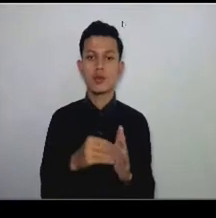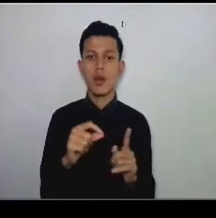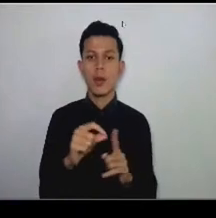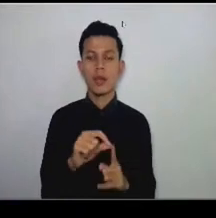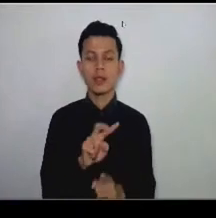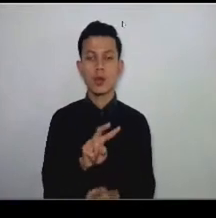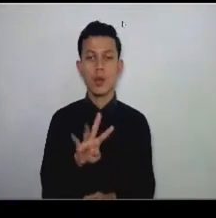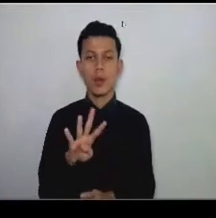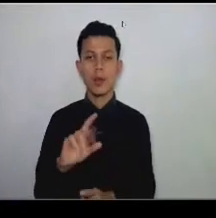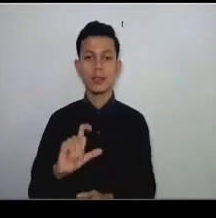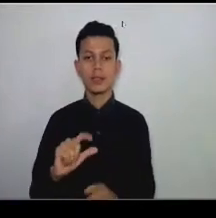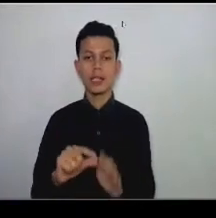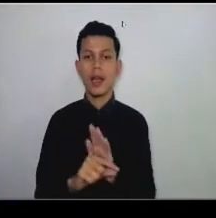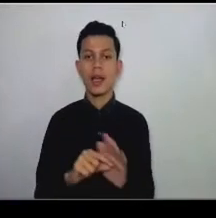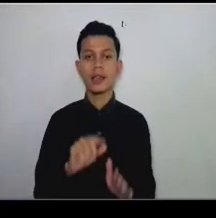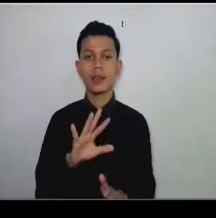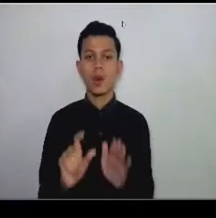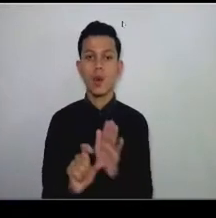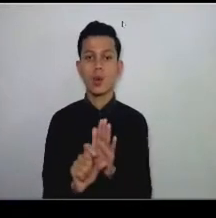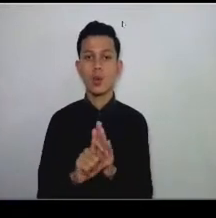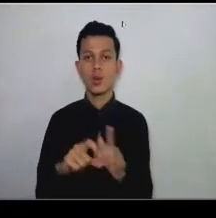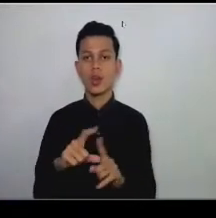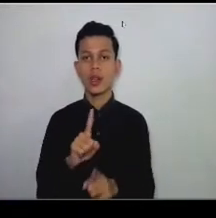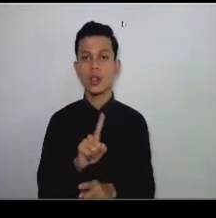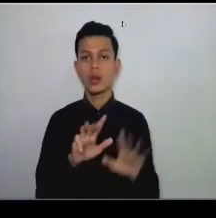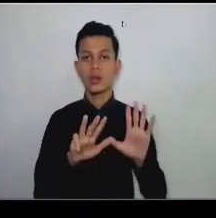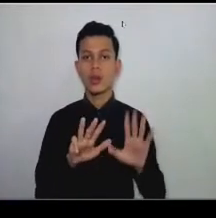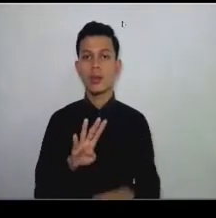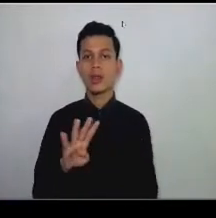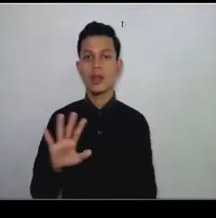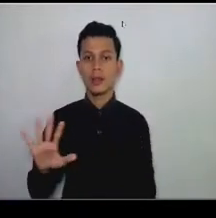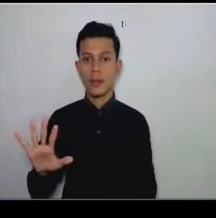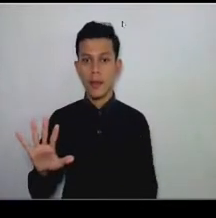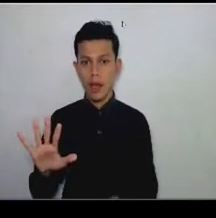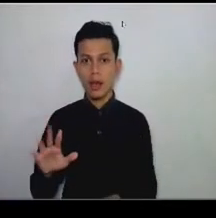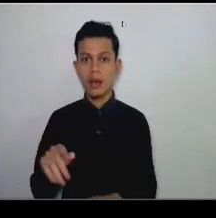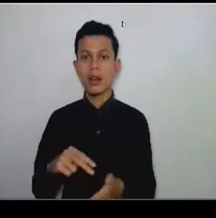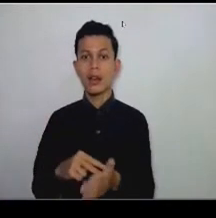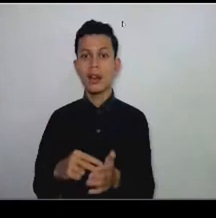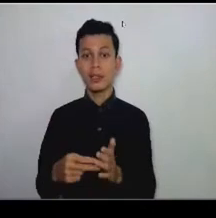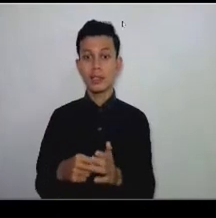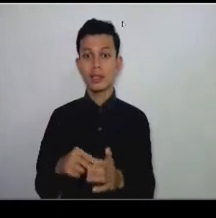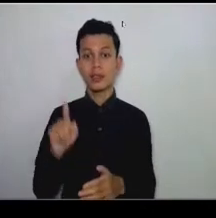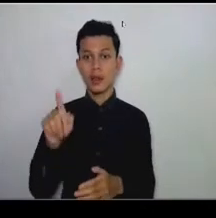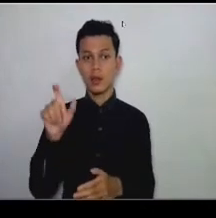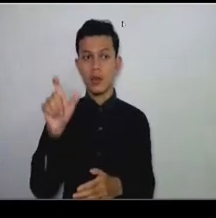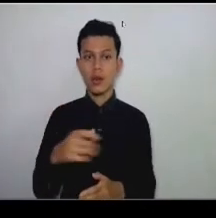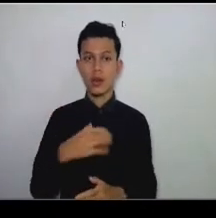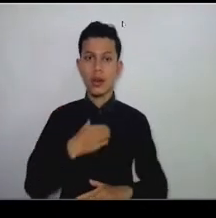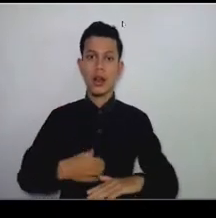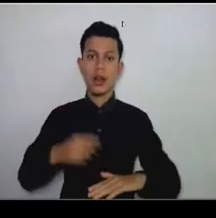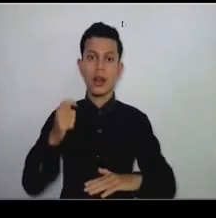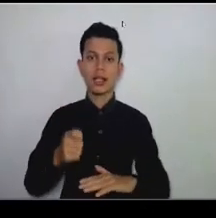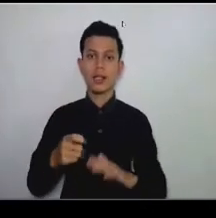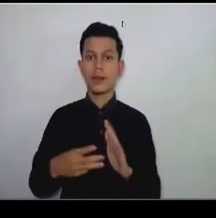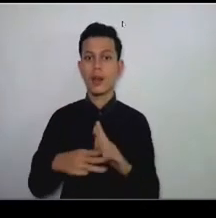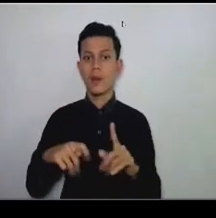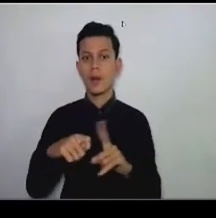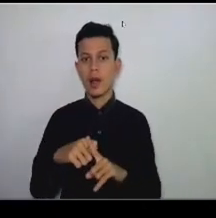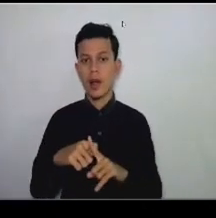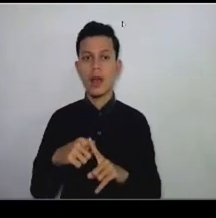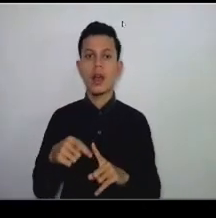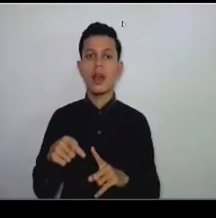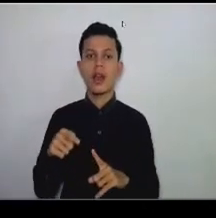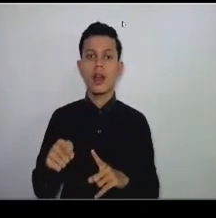pasal 24c ayat 5 UD 1945 tersebut maka dalam diri seorang hakim konstitusi yang dituntut oleh